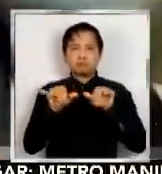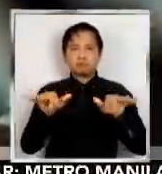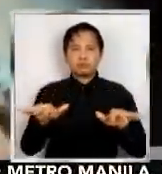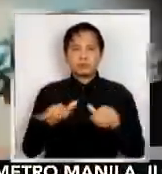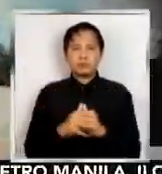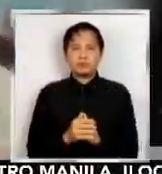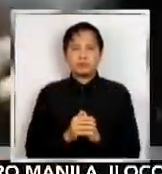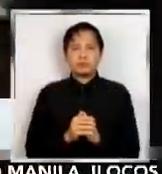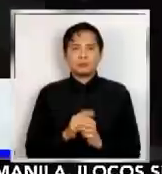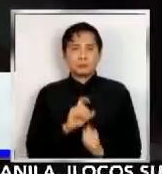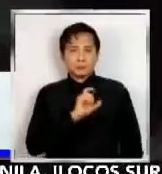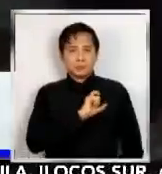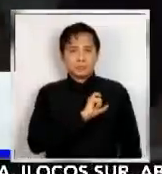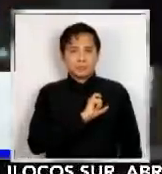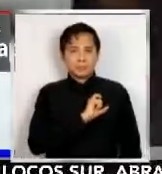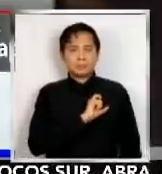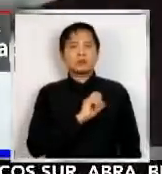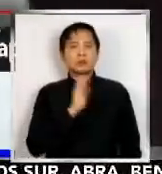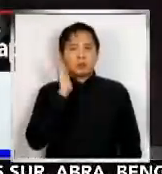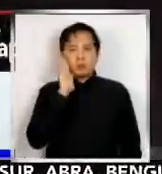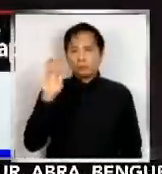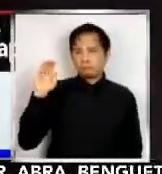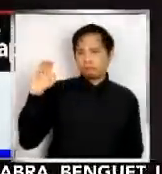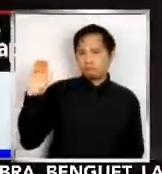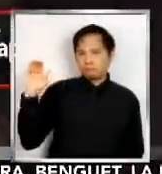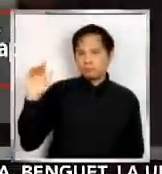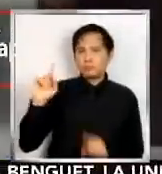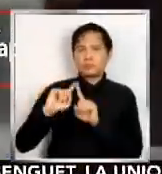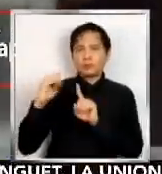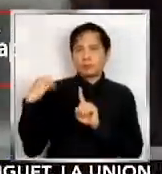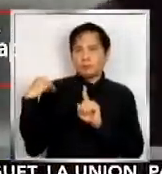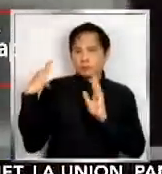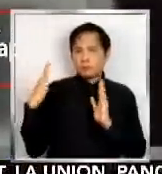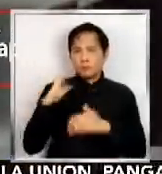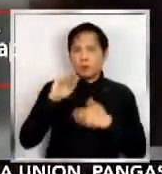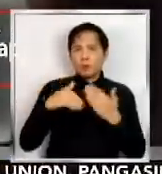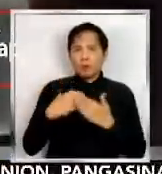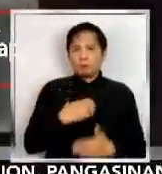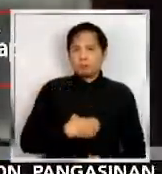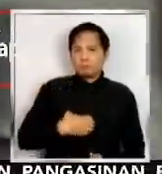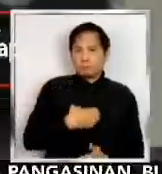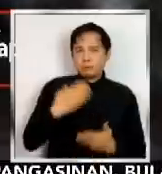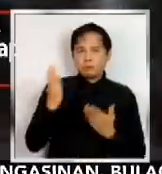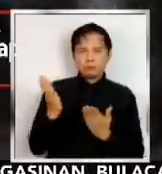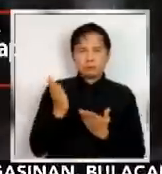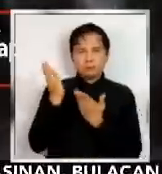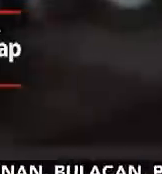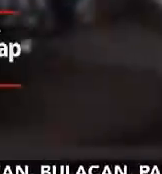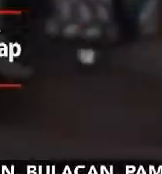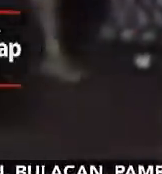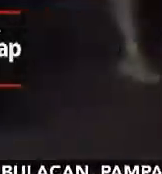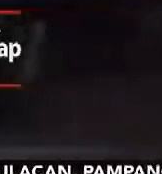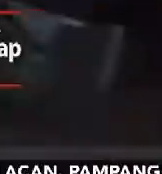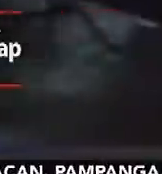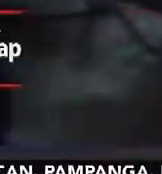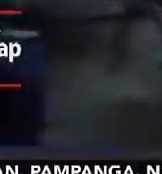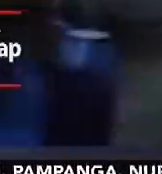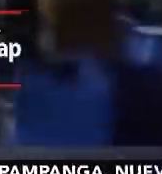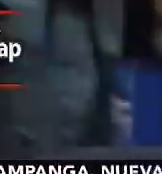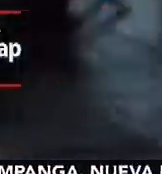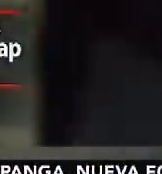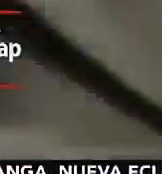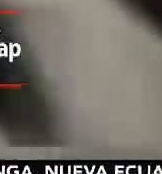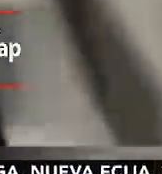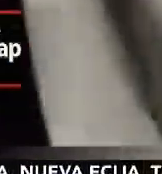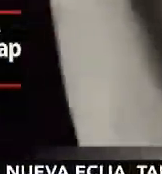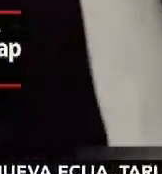ng kanilang mga opisyal ang kanilang hinaing. Mabuti kung yung kalaban natin tao, mga kriminal. Yung sitwasyon ngayon dito